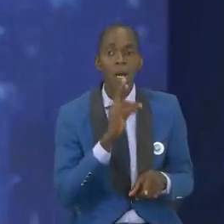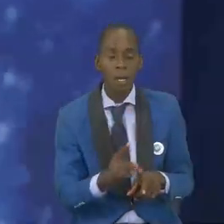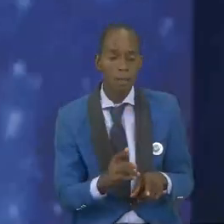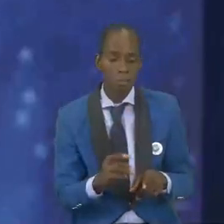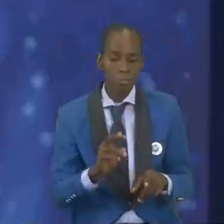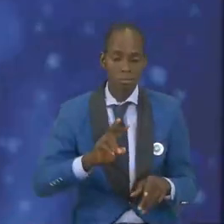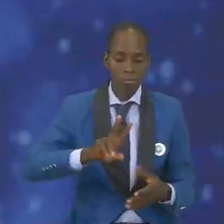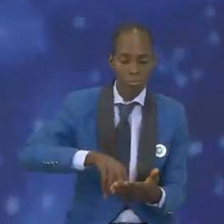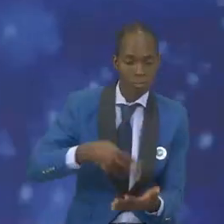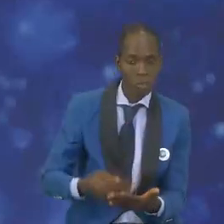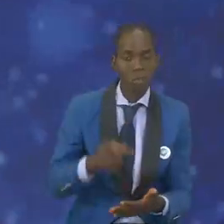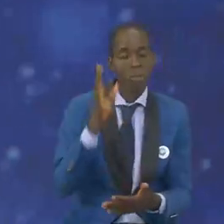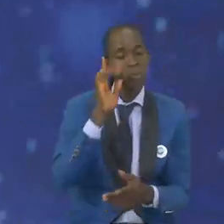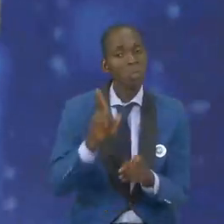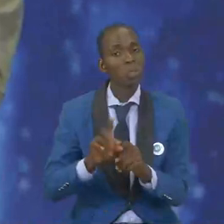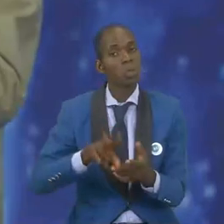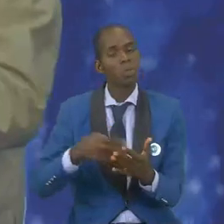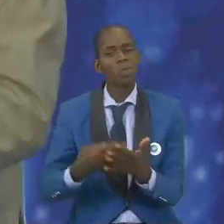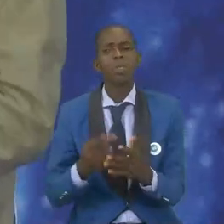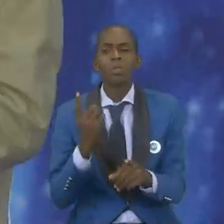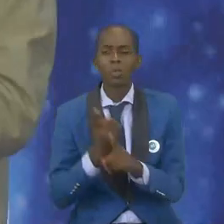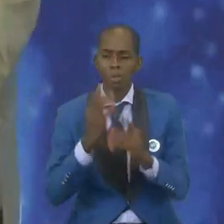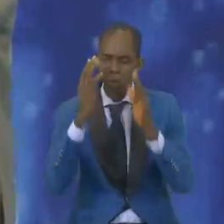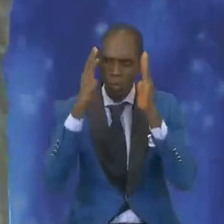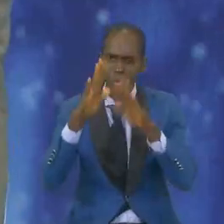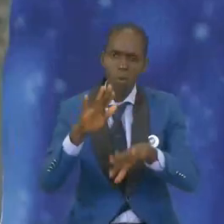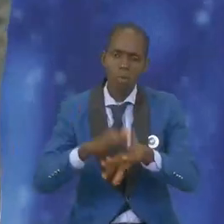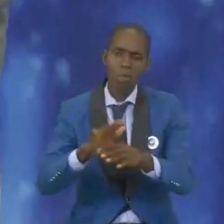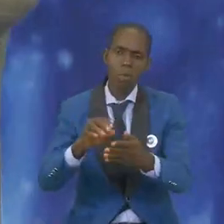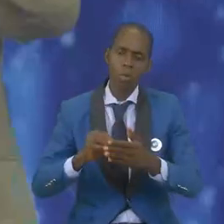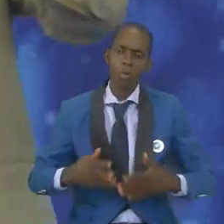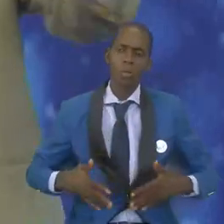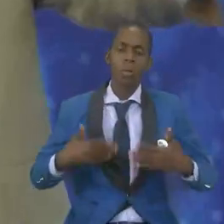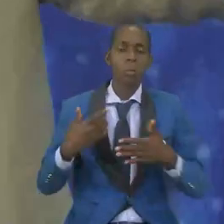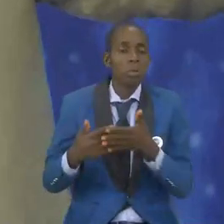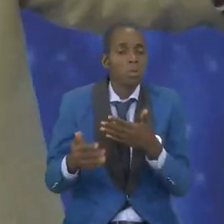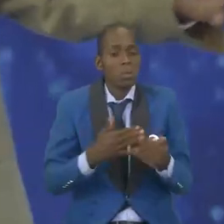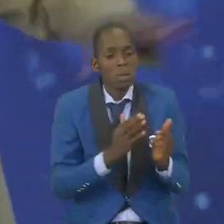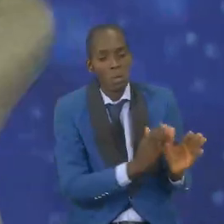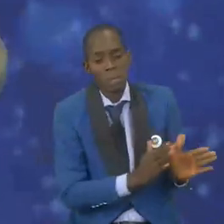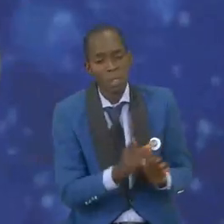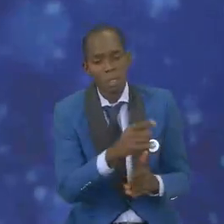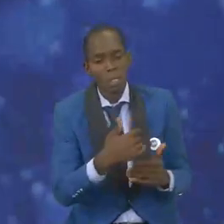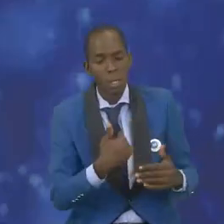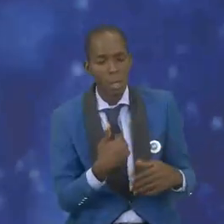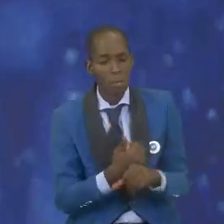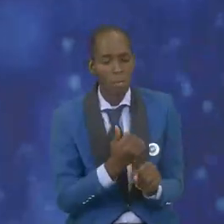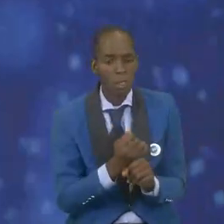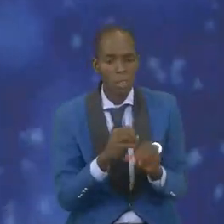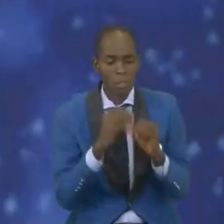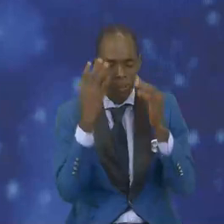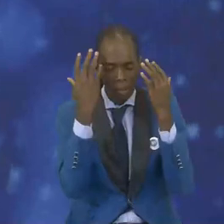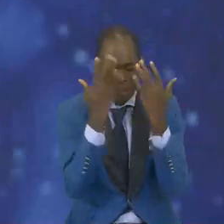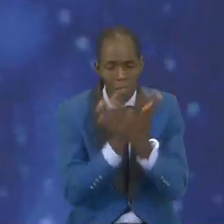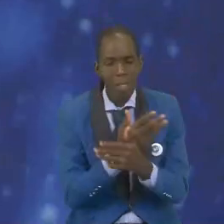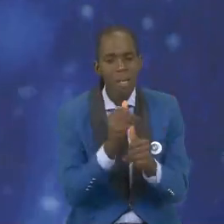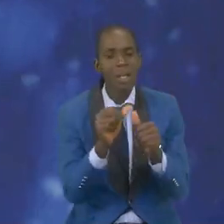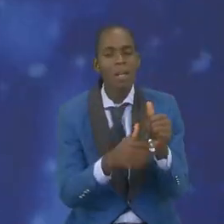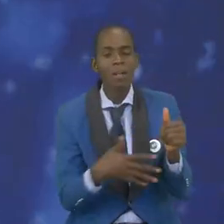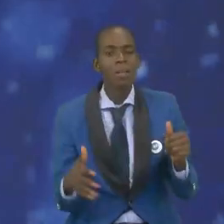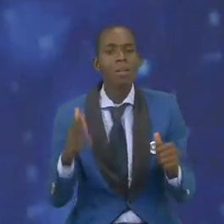eux. Et comme ils sont défaits, vaincus, toi aussi tu seras vaincu. Continue à mener ta vie. Peu importe les décrets qu'ils